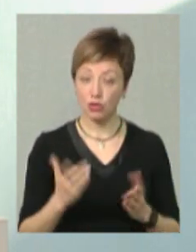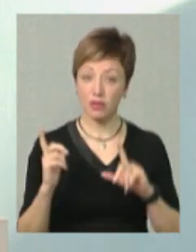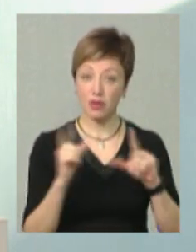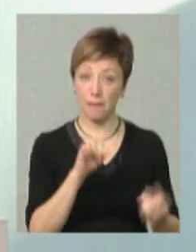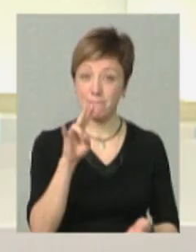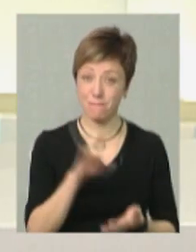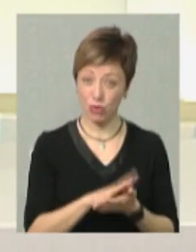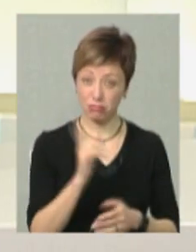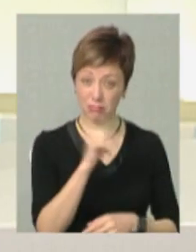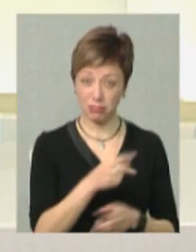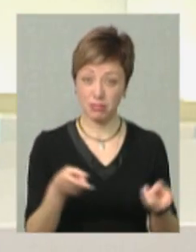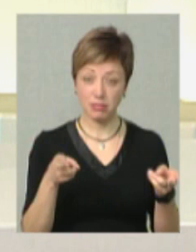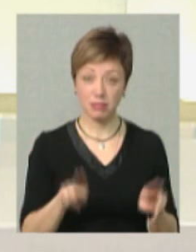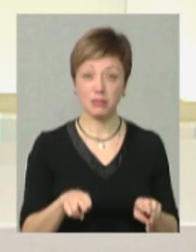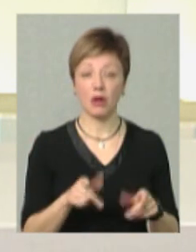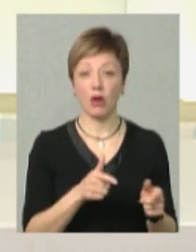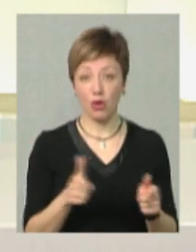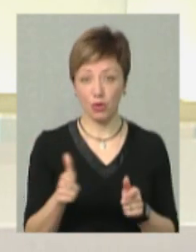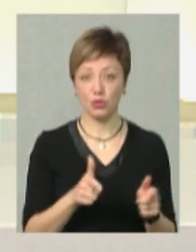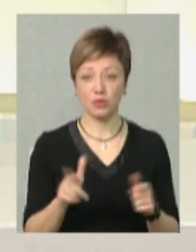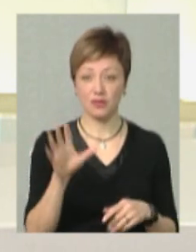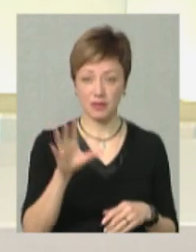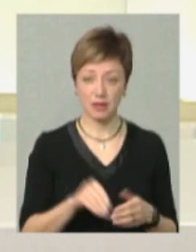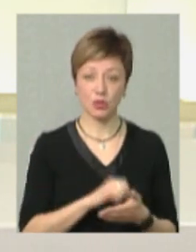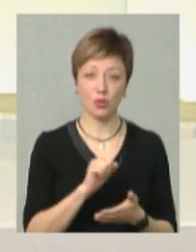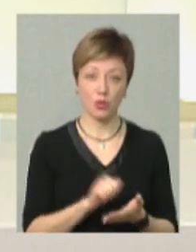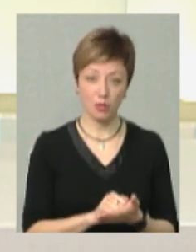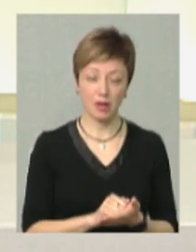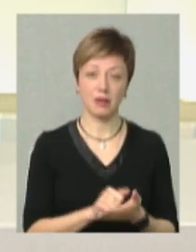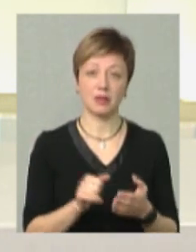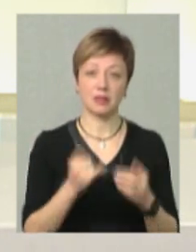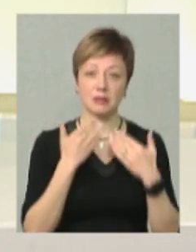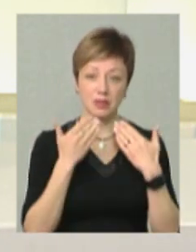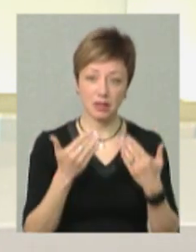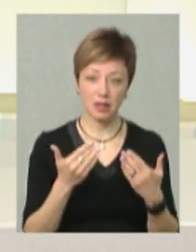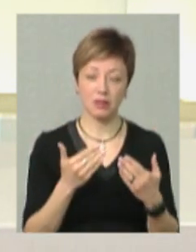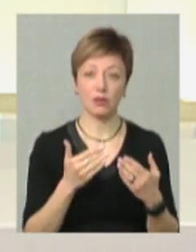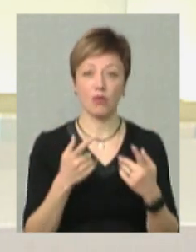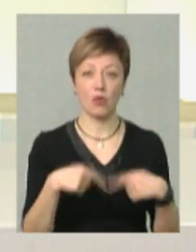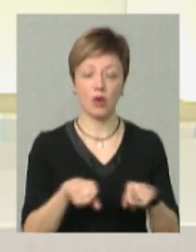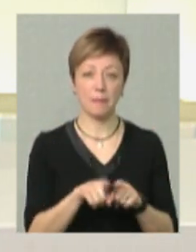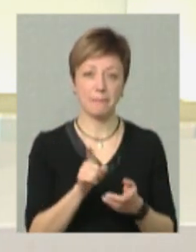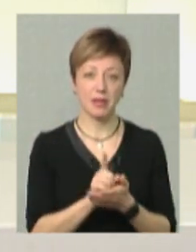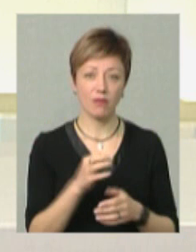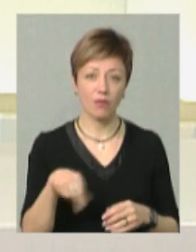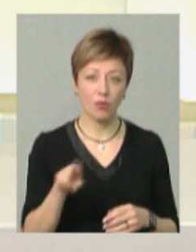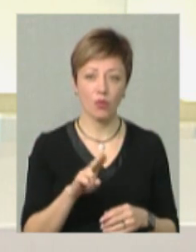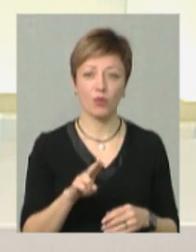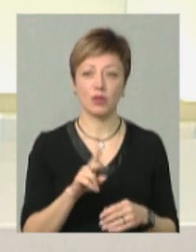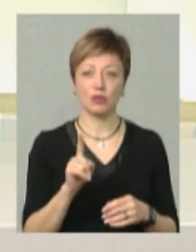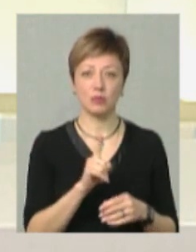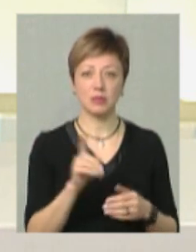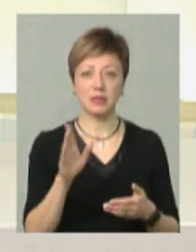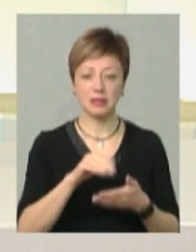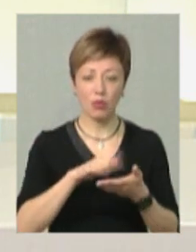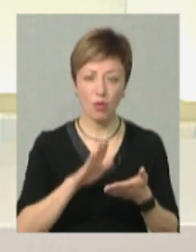виїжджає на постійне місце проживання, вона готує відповідно всі документи, пакет документів, вона звертається тоді в органи пенсійного фонду, щоб її